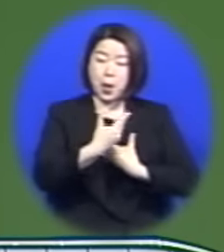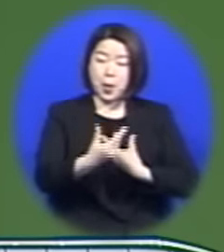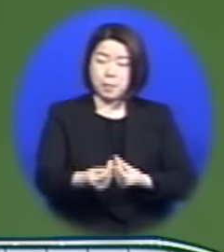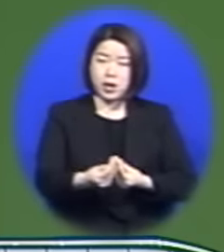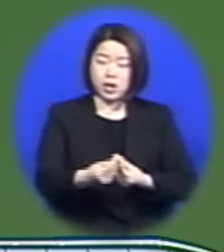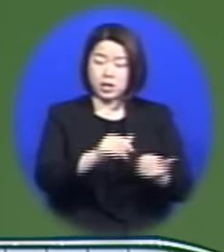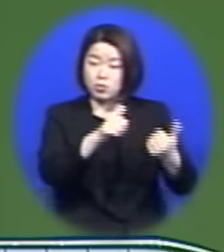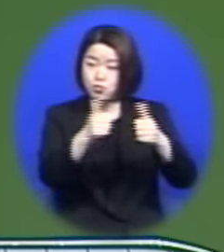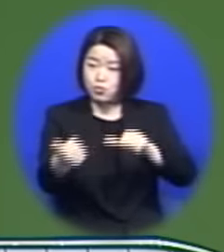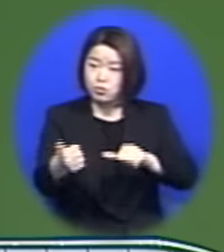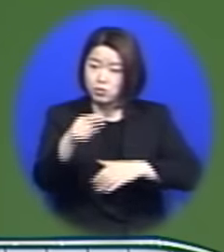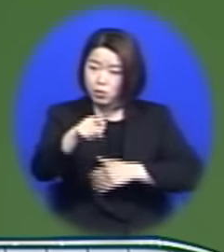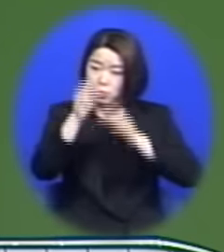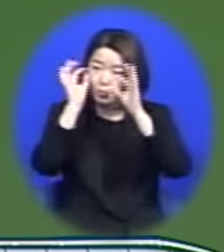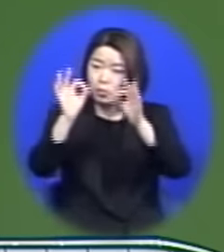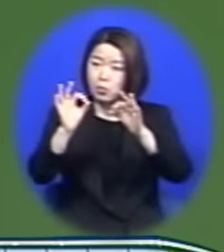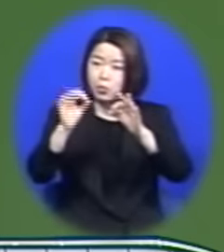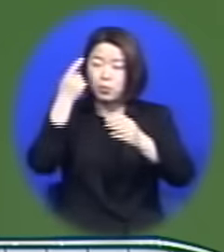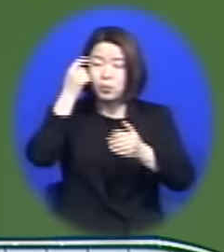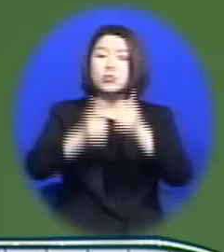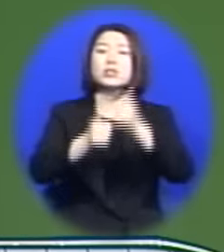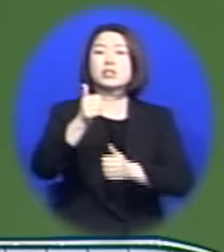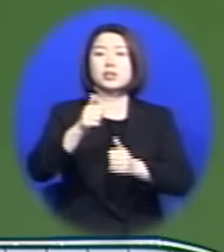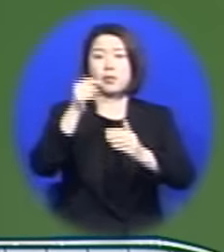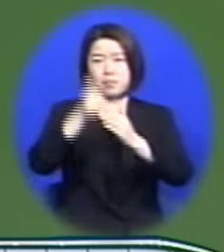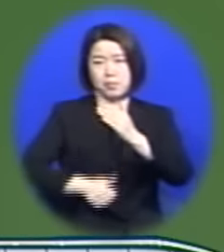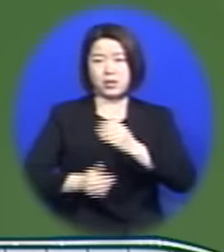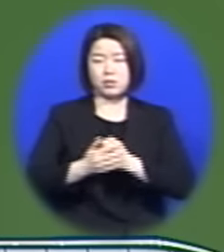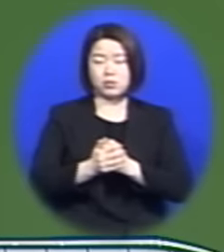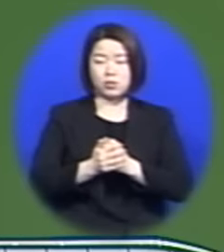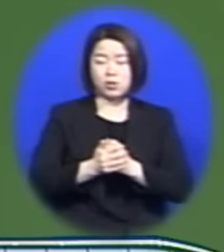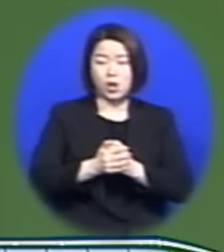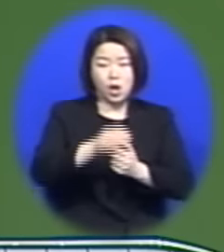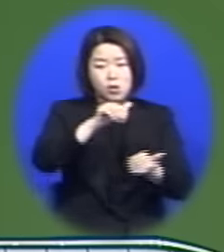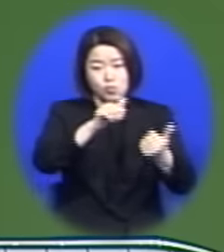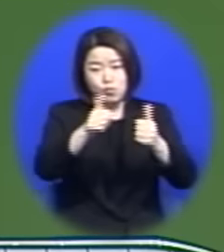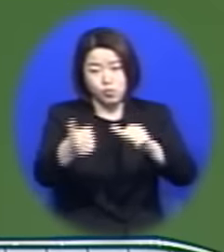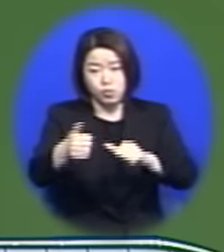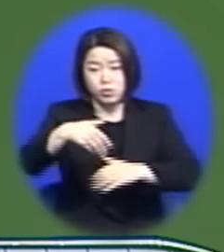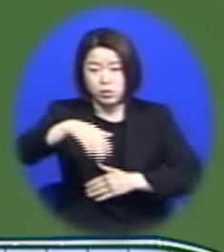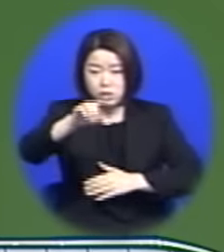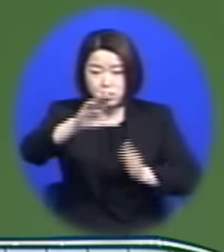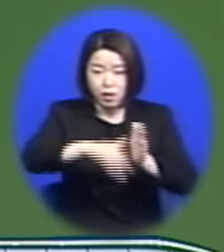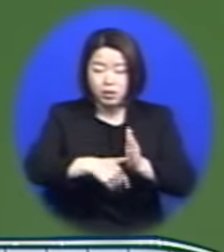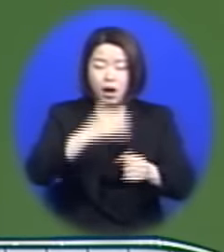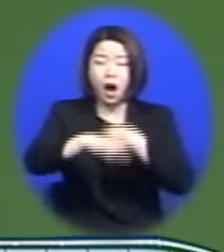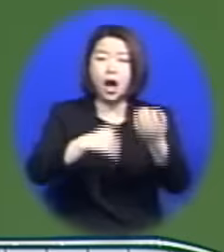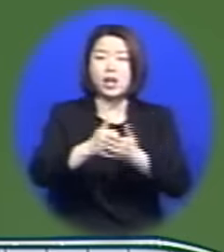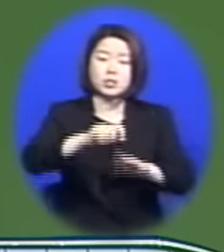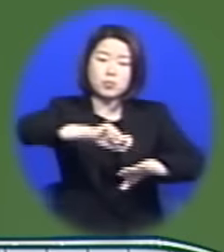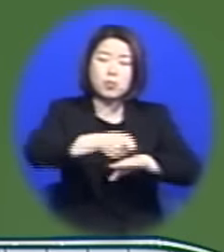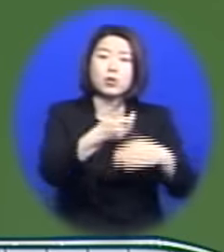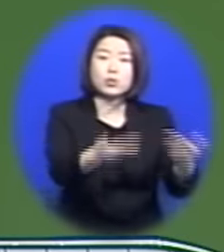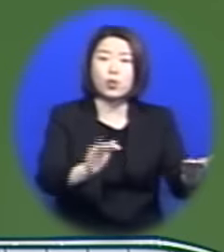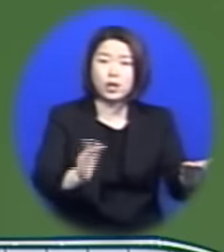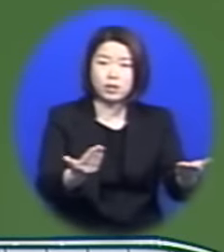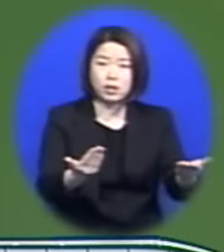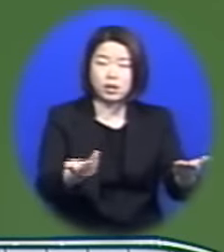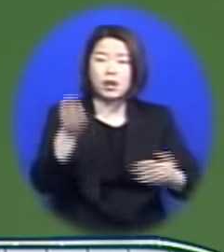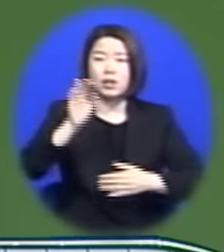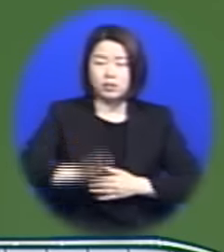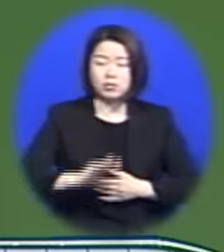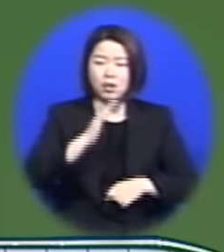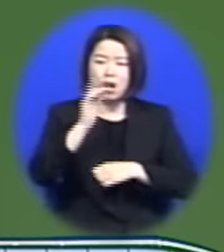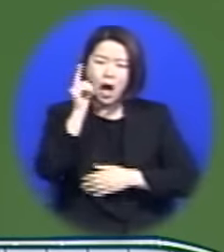시험이 들었습니다 아 죽을 때 가서는 뭔가 하나님이 벌하여 되잖아요 그런데 악한 자가 죽는